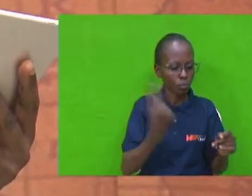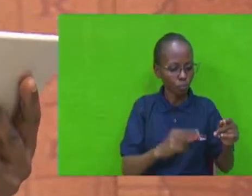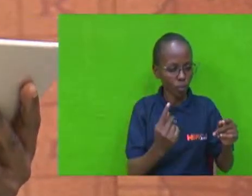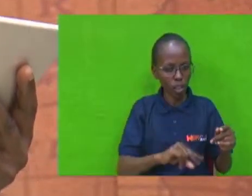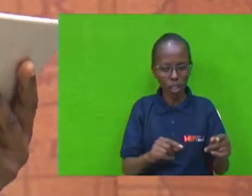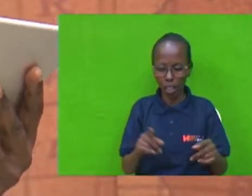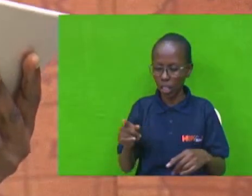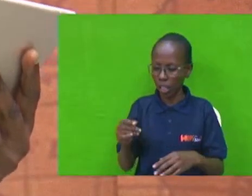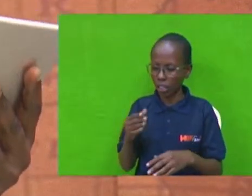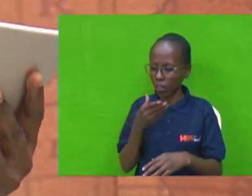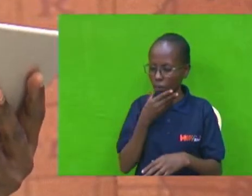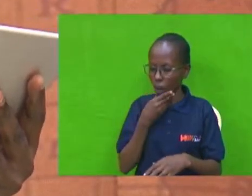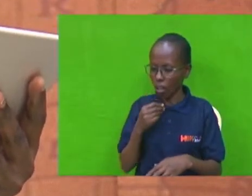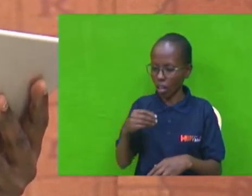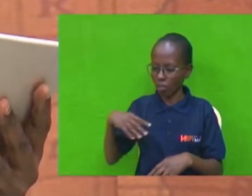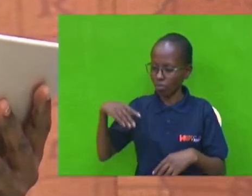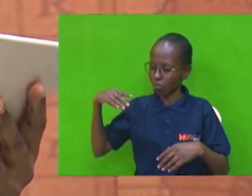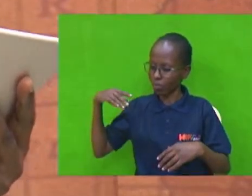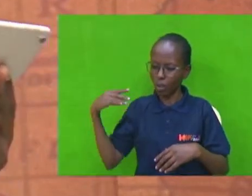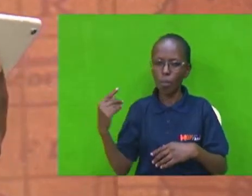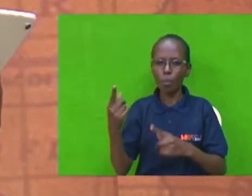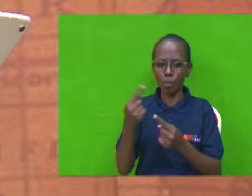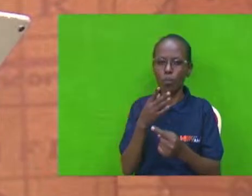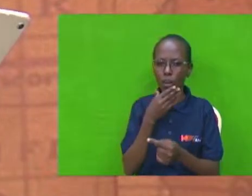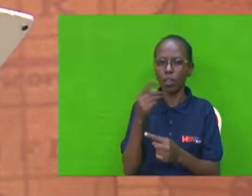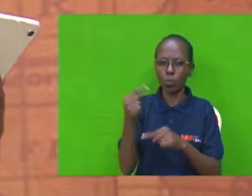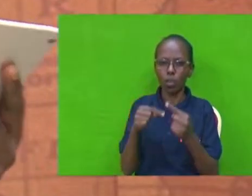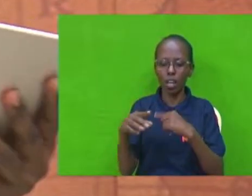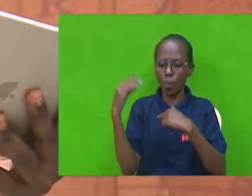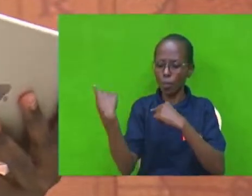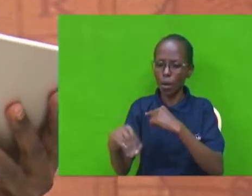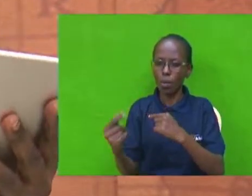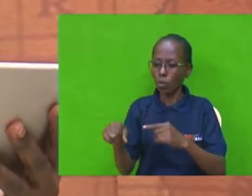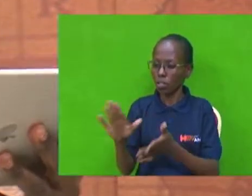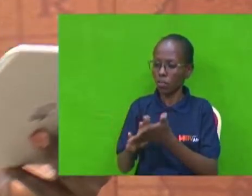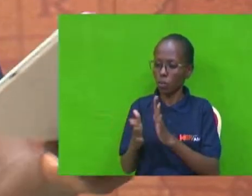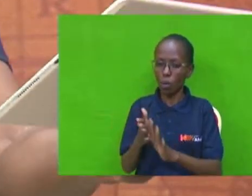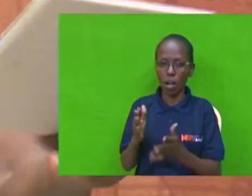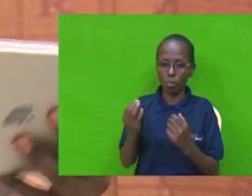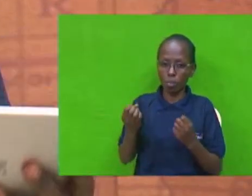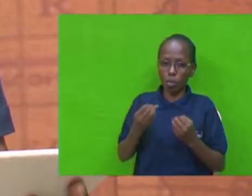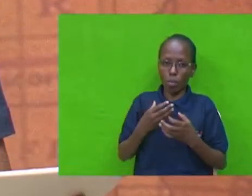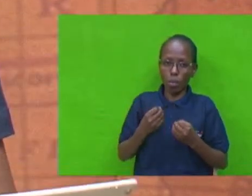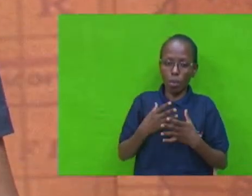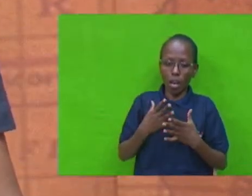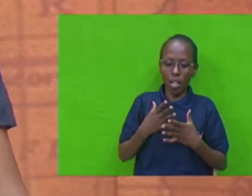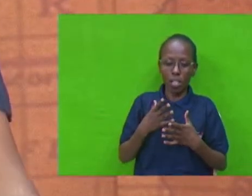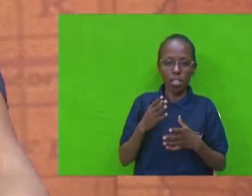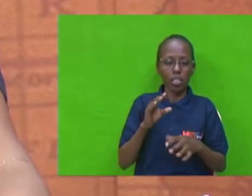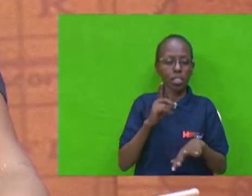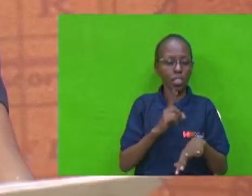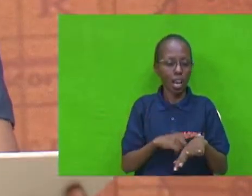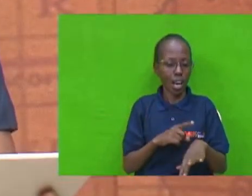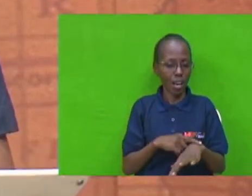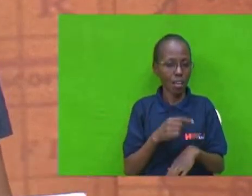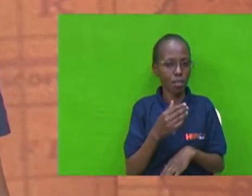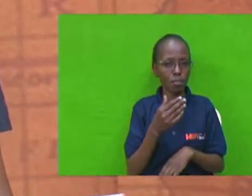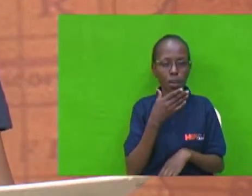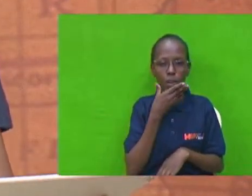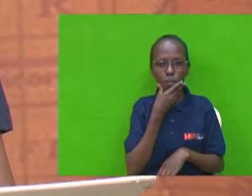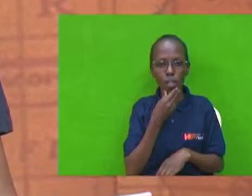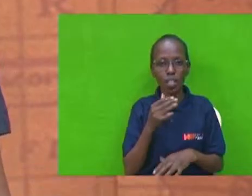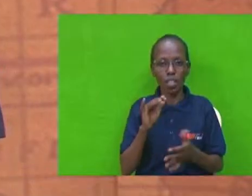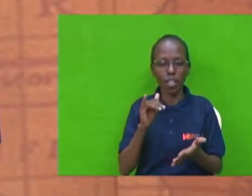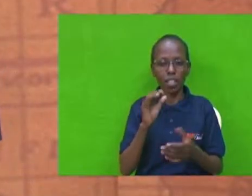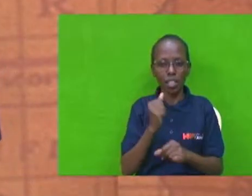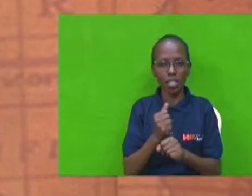tu. Sasa wewe ndio scarecrow. Unielewa? Anasikia. Mtoto akija mama anamwambia, "Huyu amefanya hivi na hivi. Wewe na